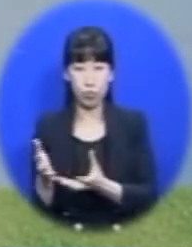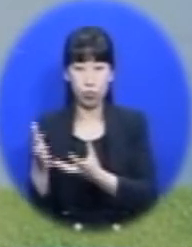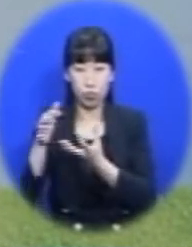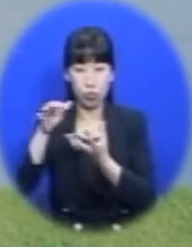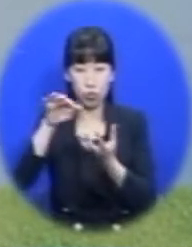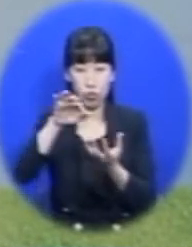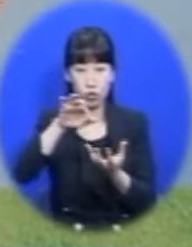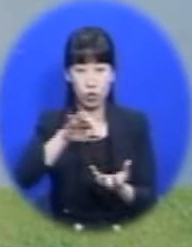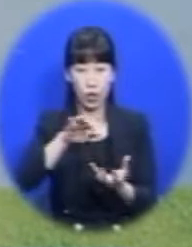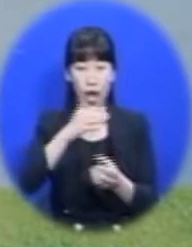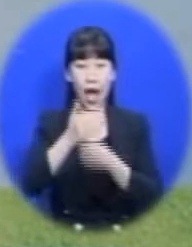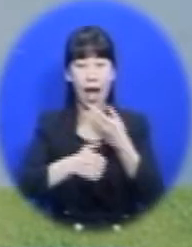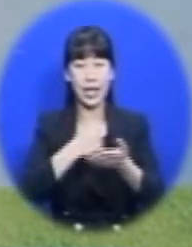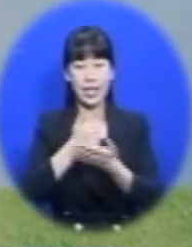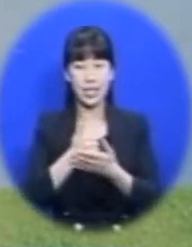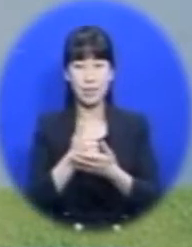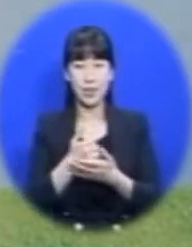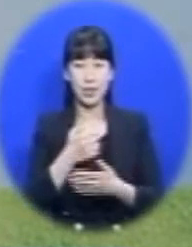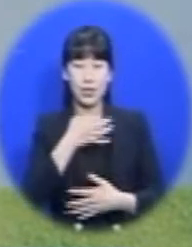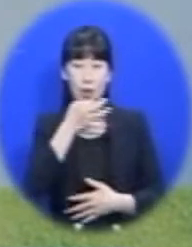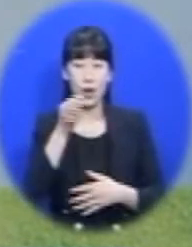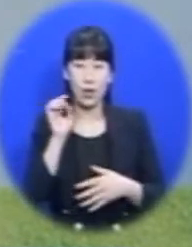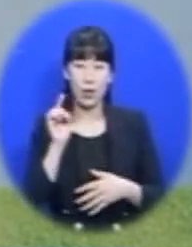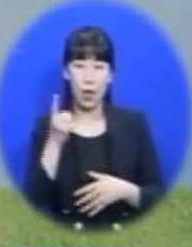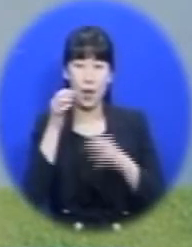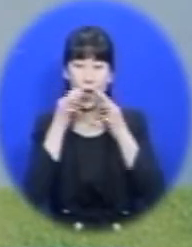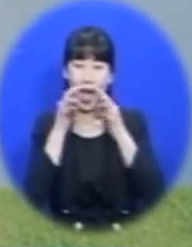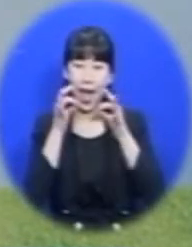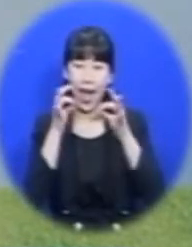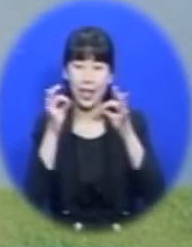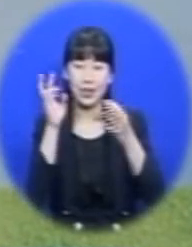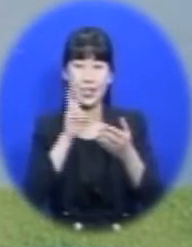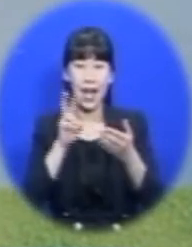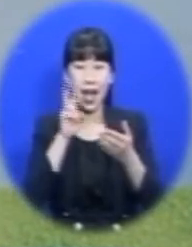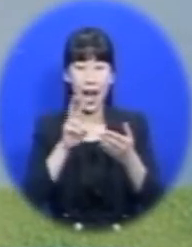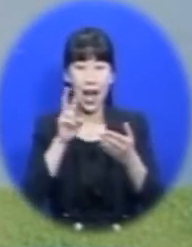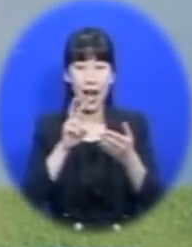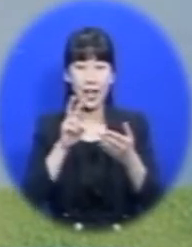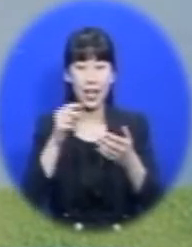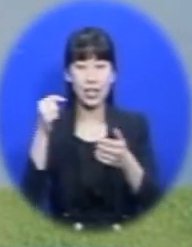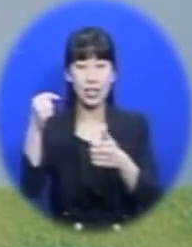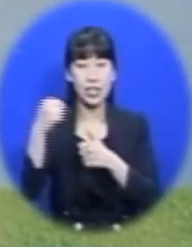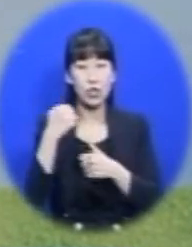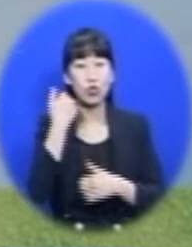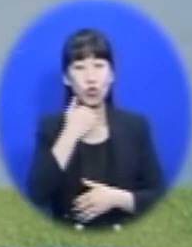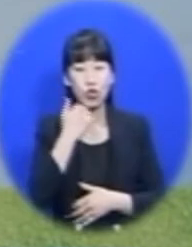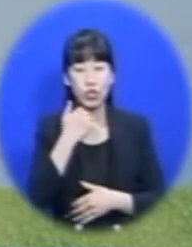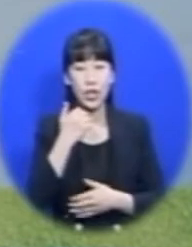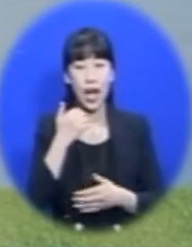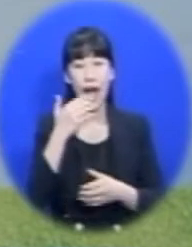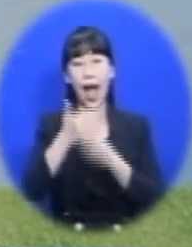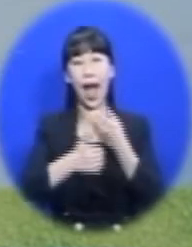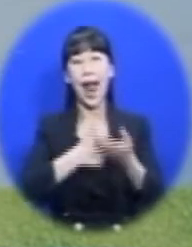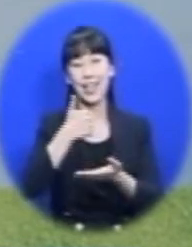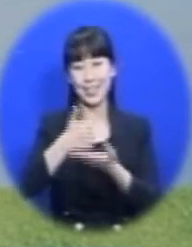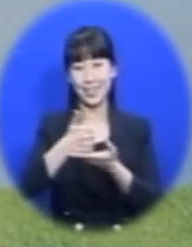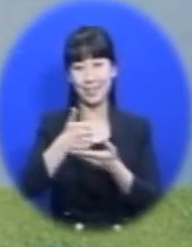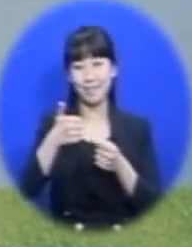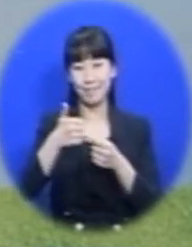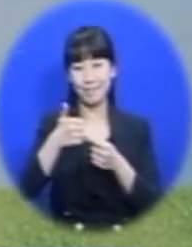하나님을 소리 높여 외치며 찬양할 수 있게 해주시는 분은 주님이십니다. 성령 하나님이십니다.